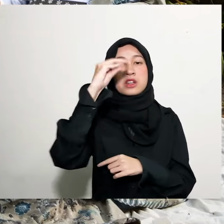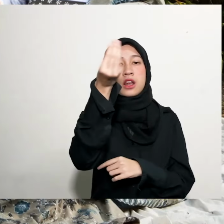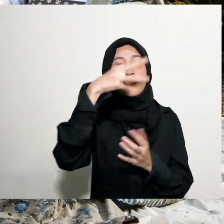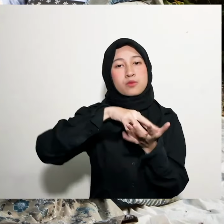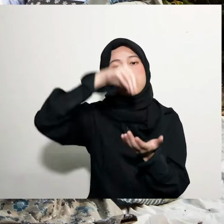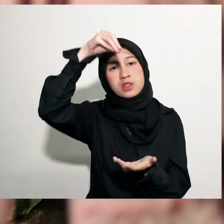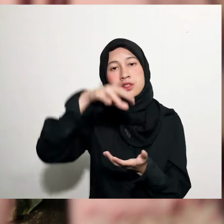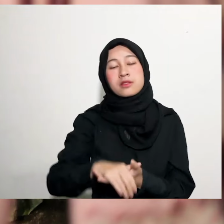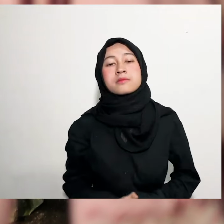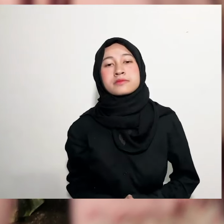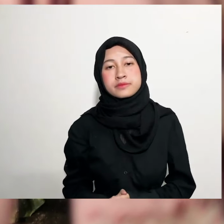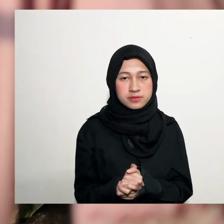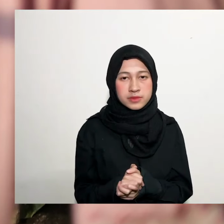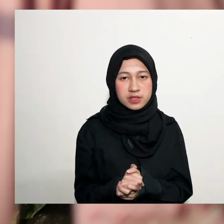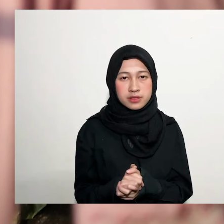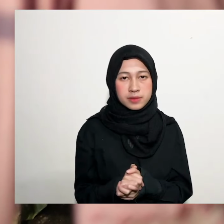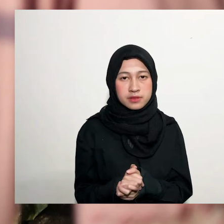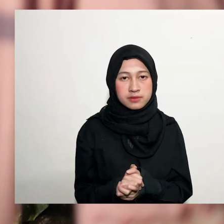Pusat.